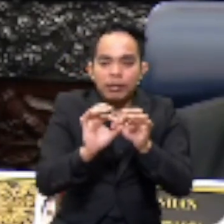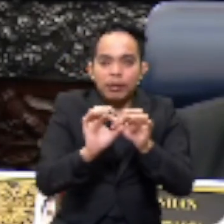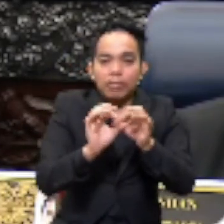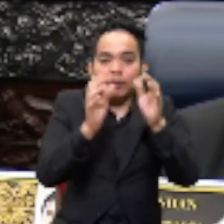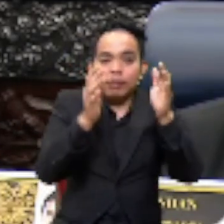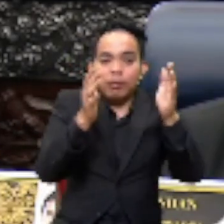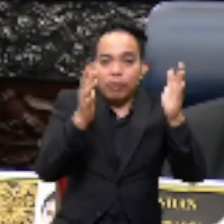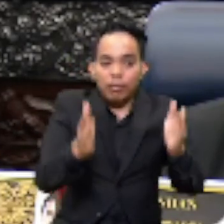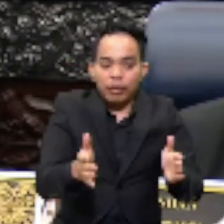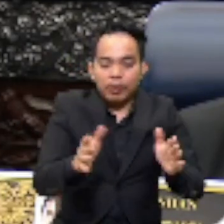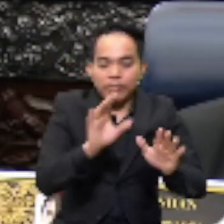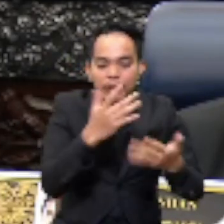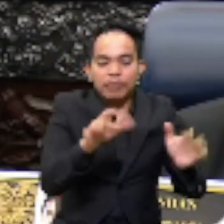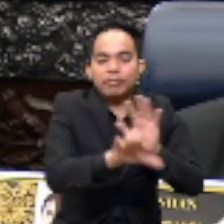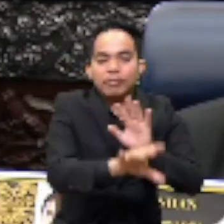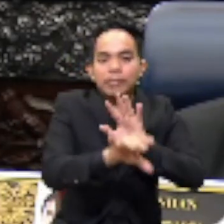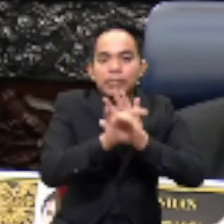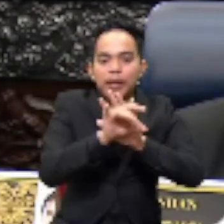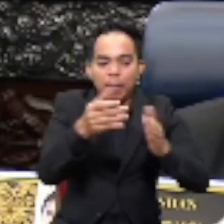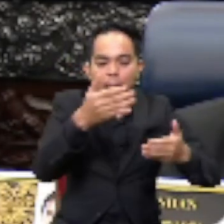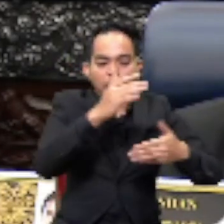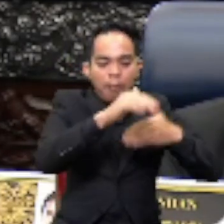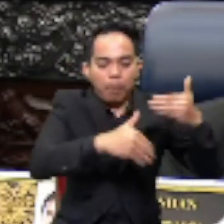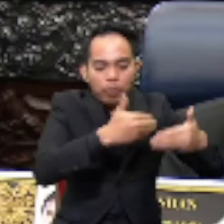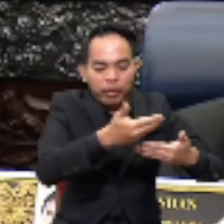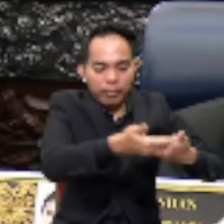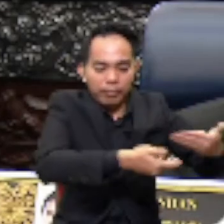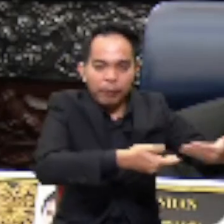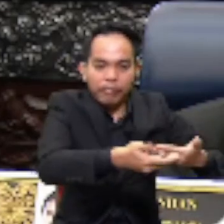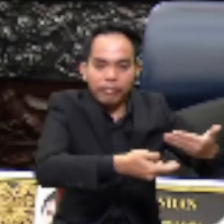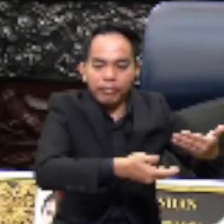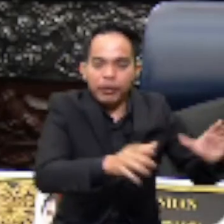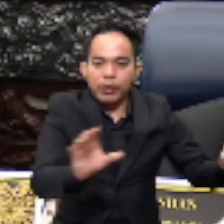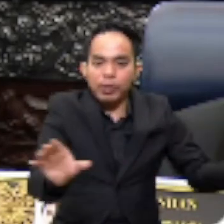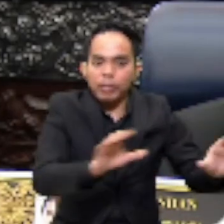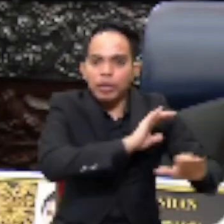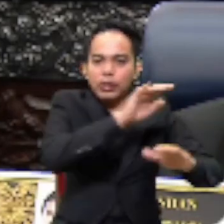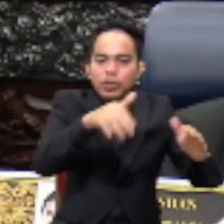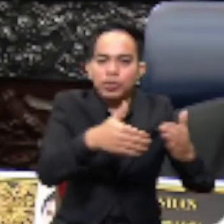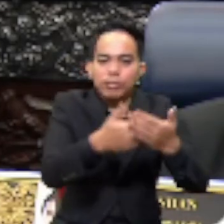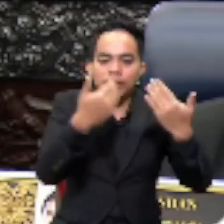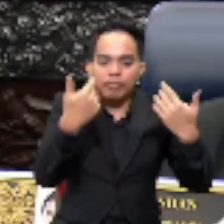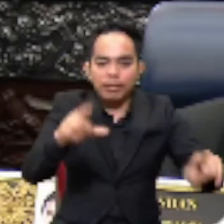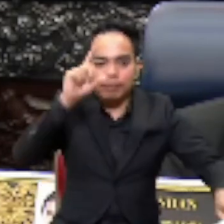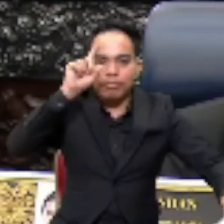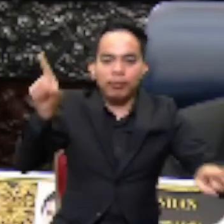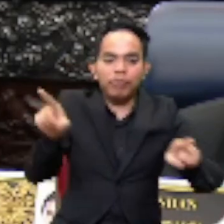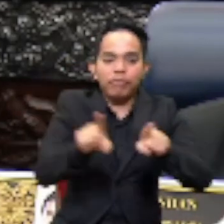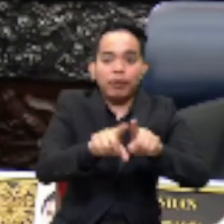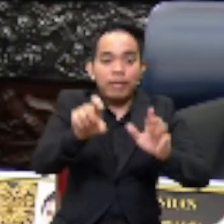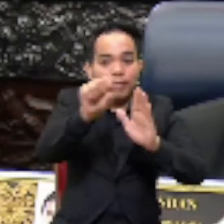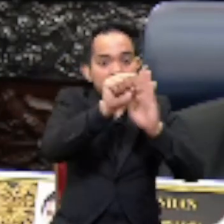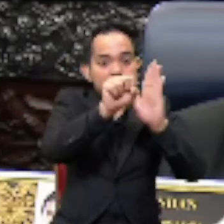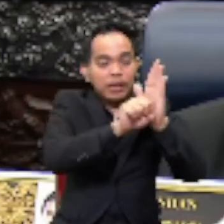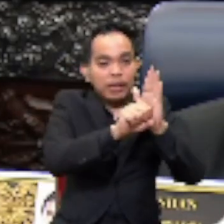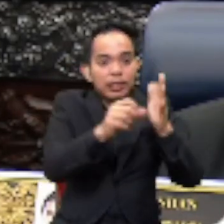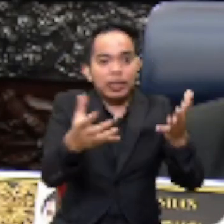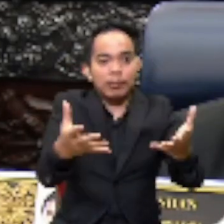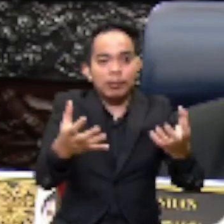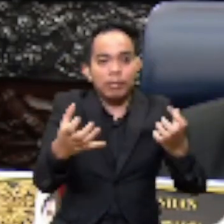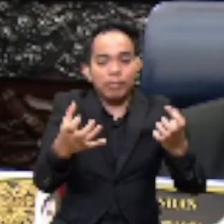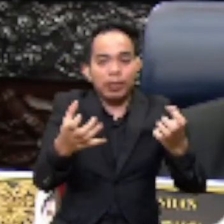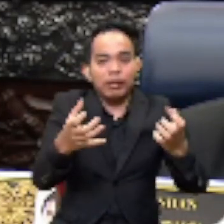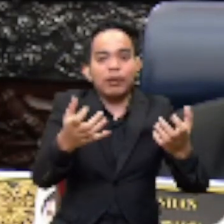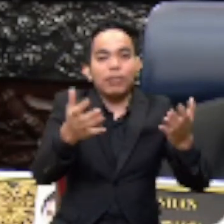pemaju yang dilantik proses rundingan akan diadakan sehingga semua pihak bersetuju dengan syarat-syarat dan kehendak